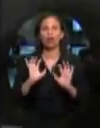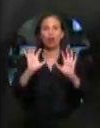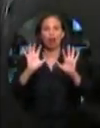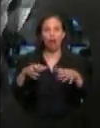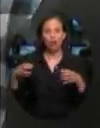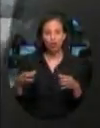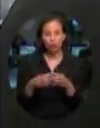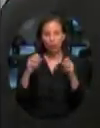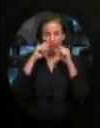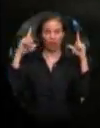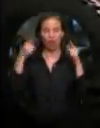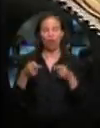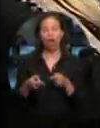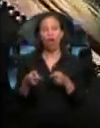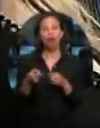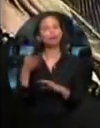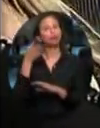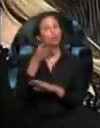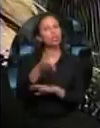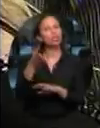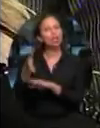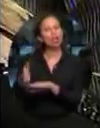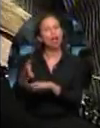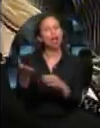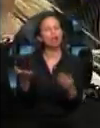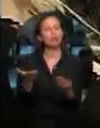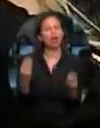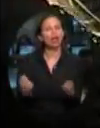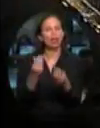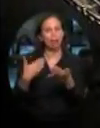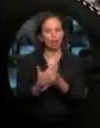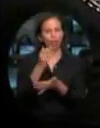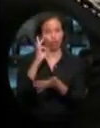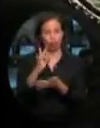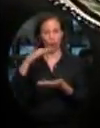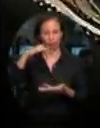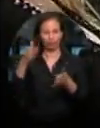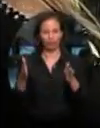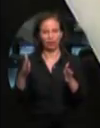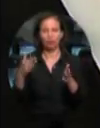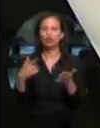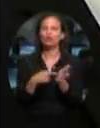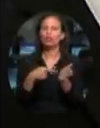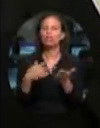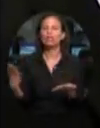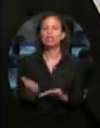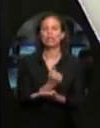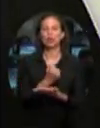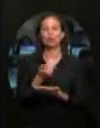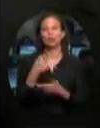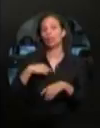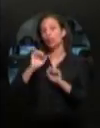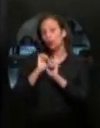הגיע היום כשבאמתחתו ארגז הכלים לניצחון, כך הוא מכנה את התוכנית שלו. אני תומך בהחלטות שמגיעות